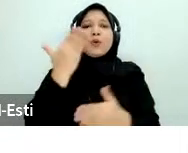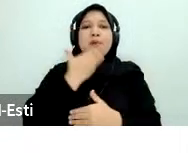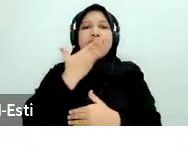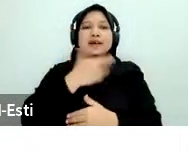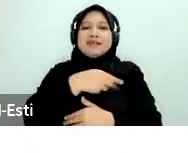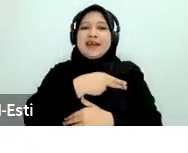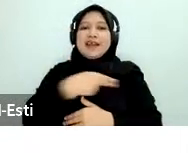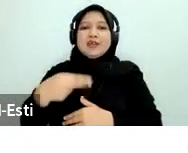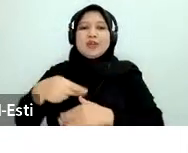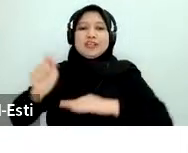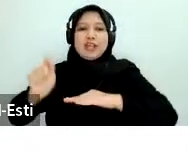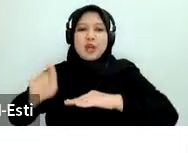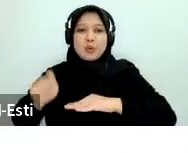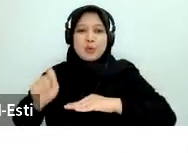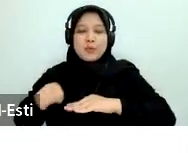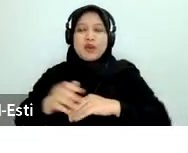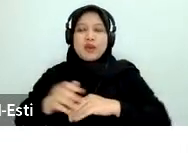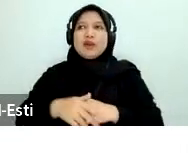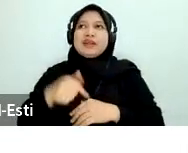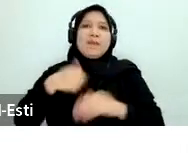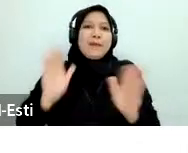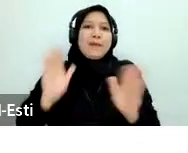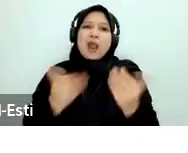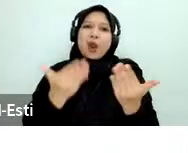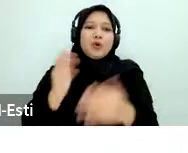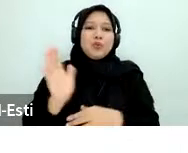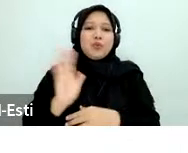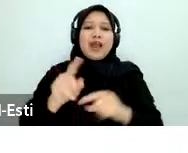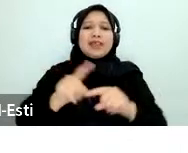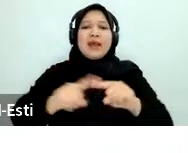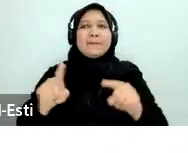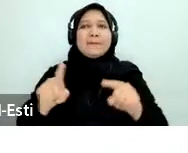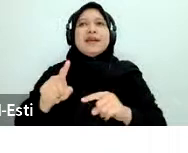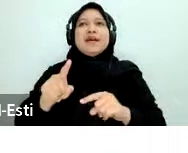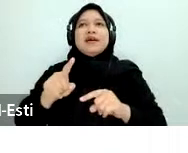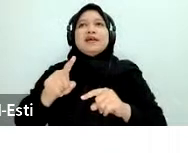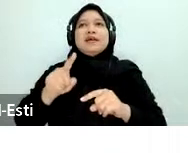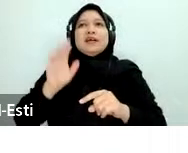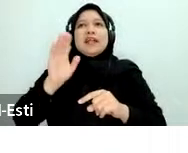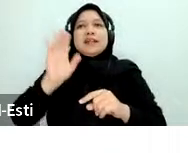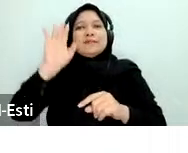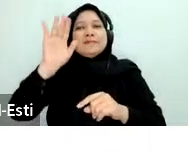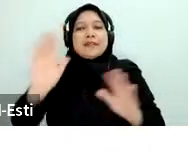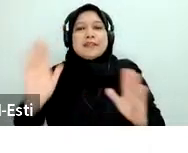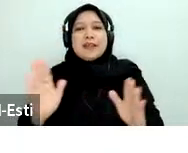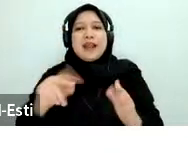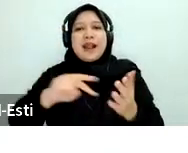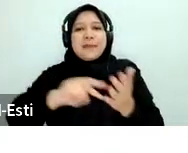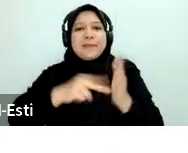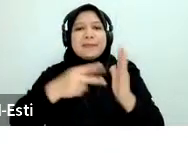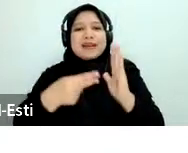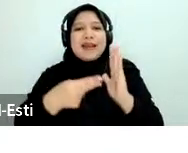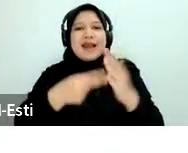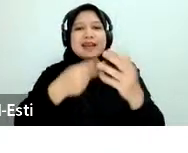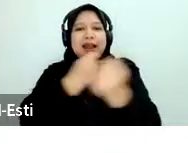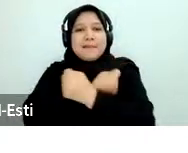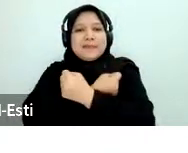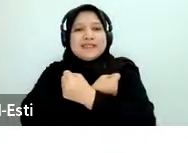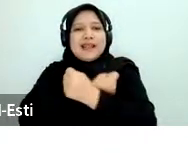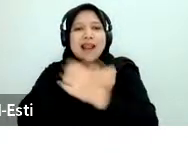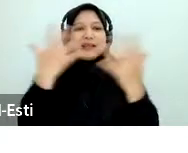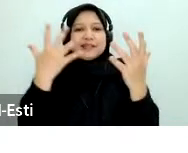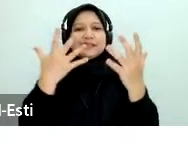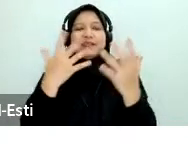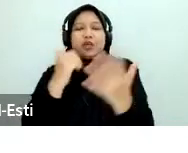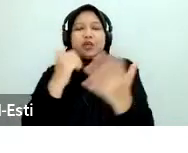saya bukan membangun jadi membangun pemaknaan yang lebih clear yang lebih jelas yang eh